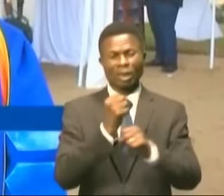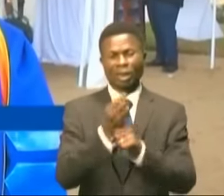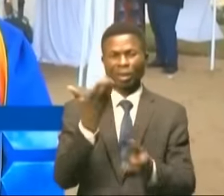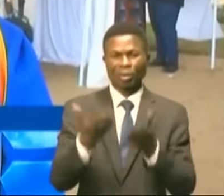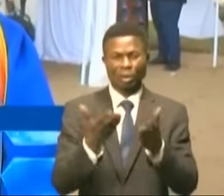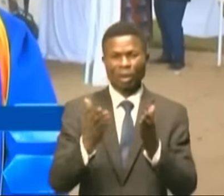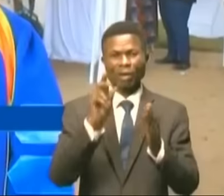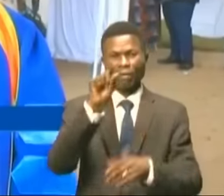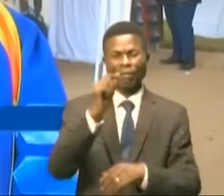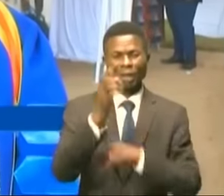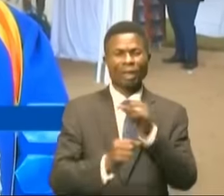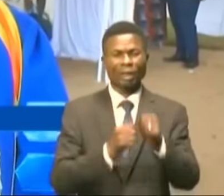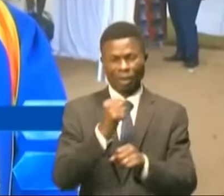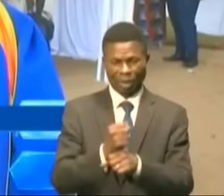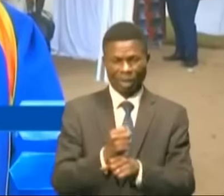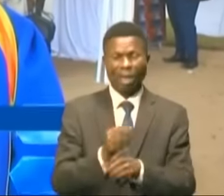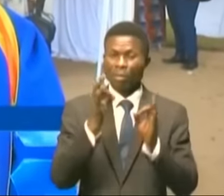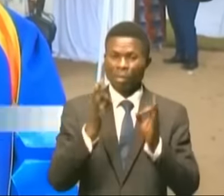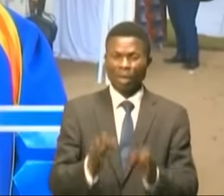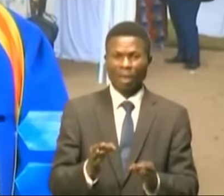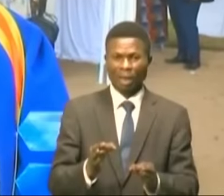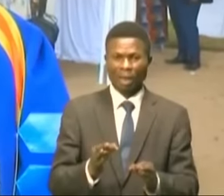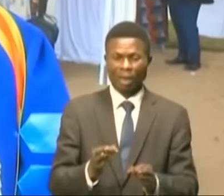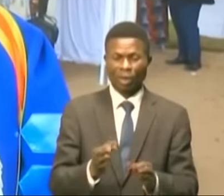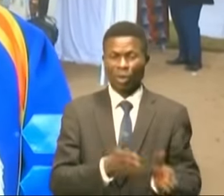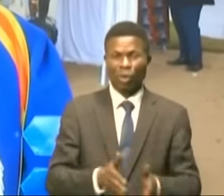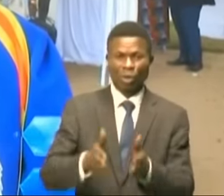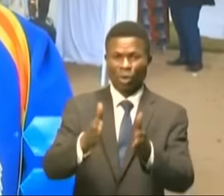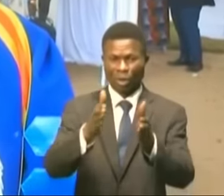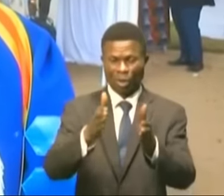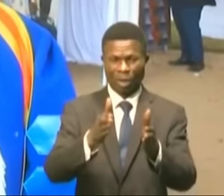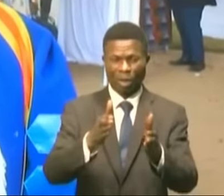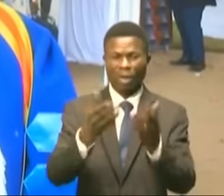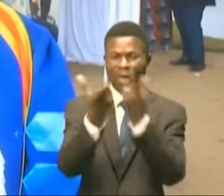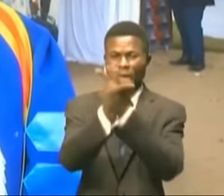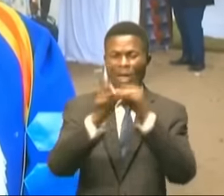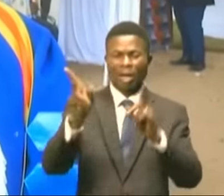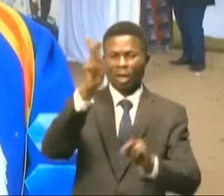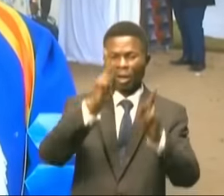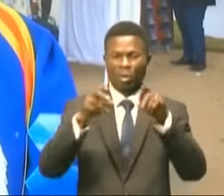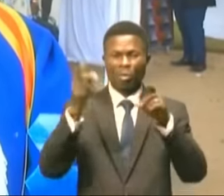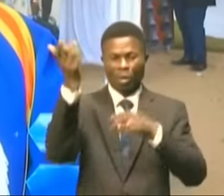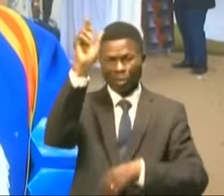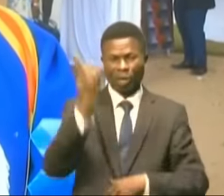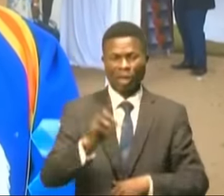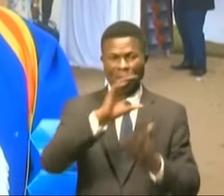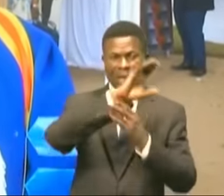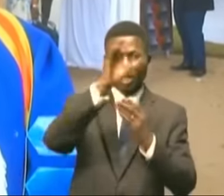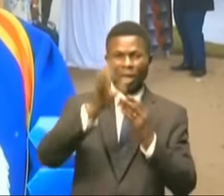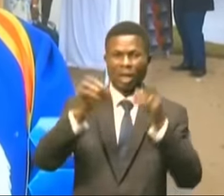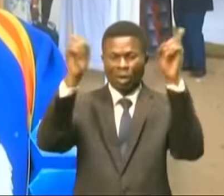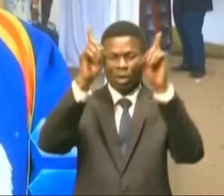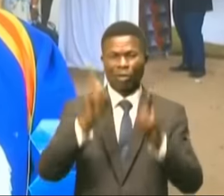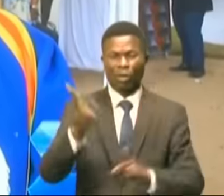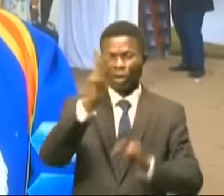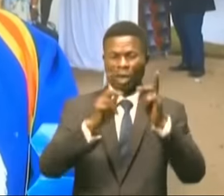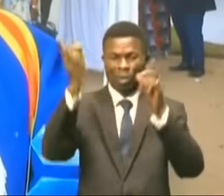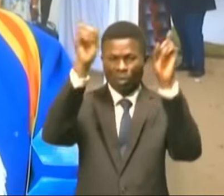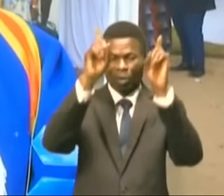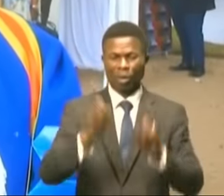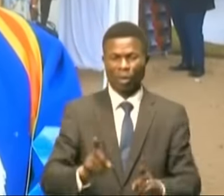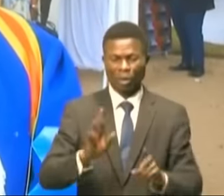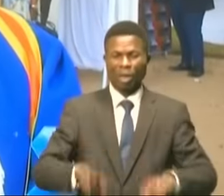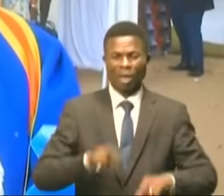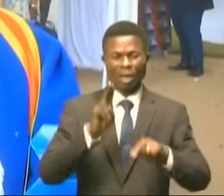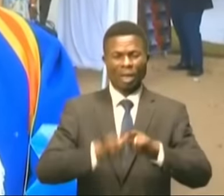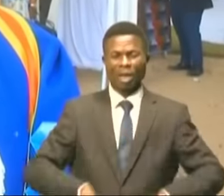prendre 20 ans. Pour moi, le sommet, c'est la liberté du peuple africain, le continent africain, le peuple africain en train de vivre dans